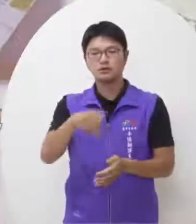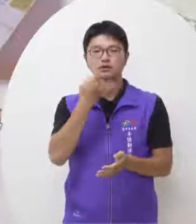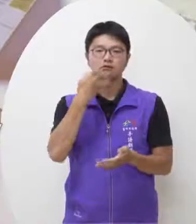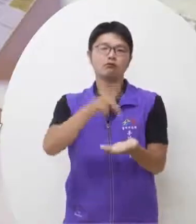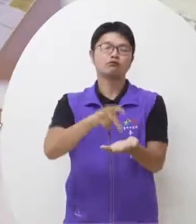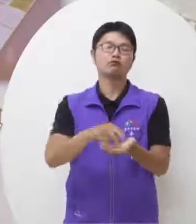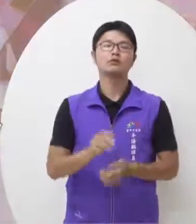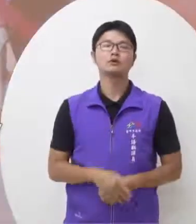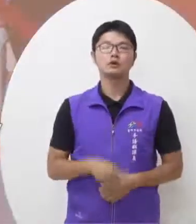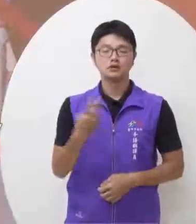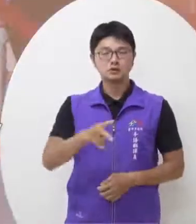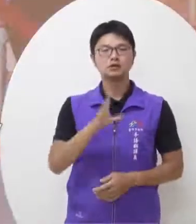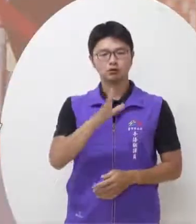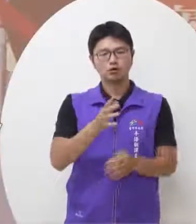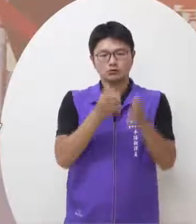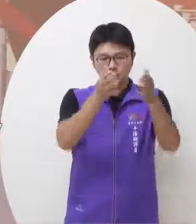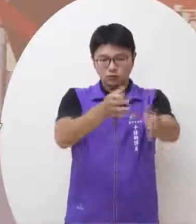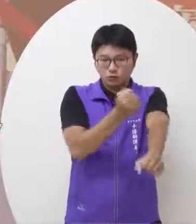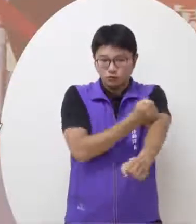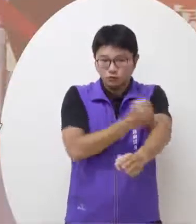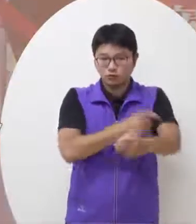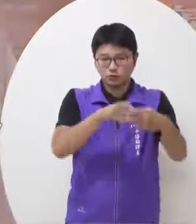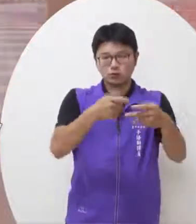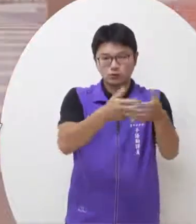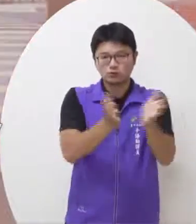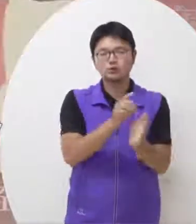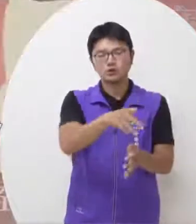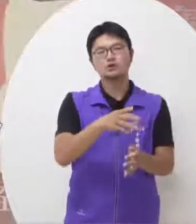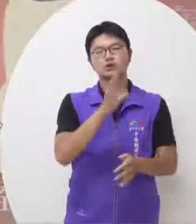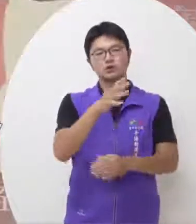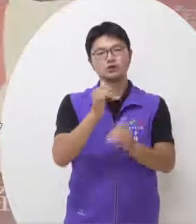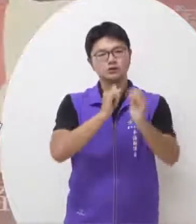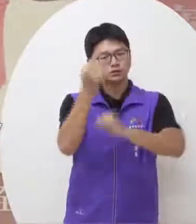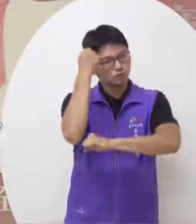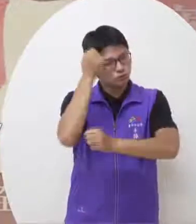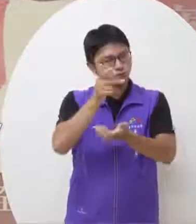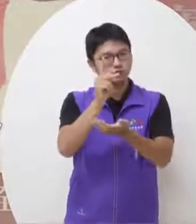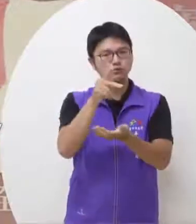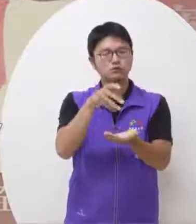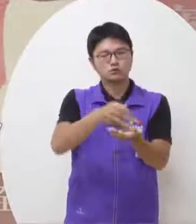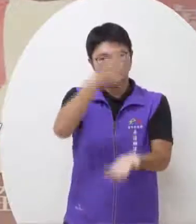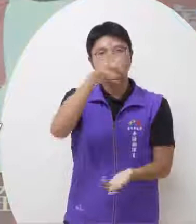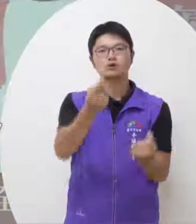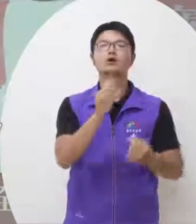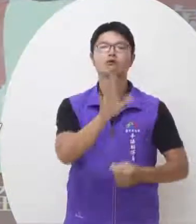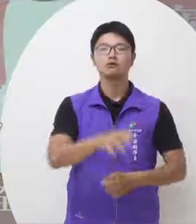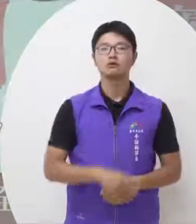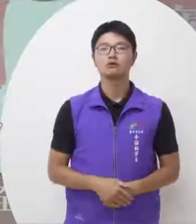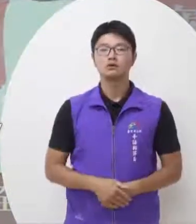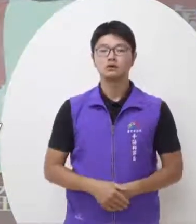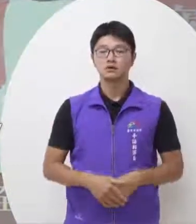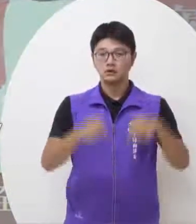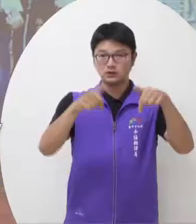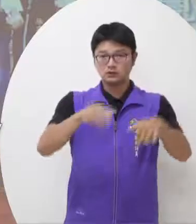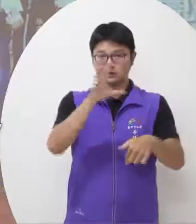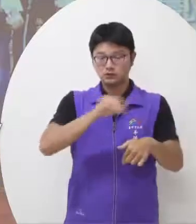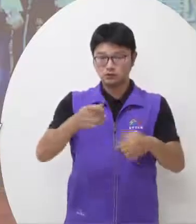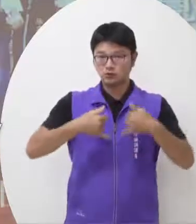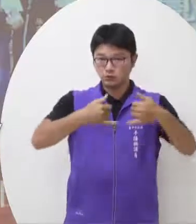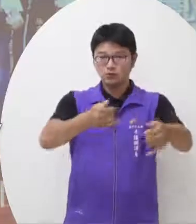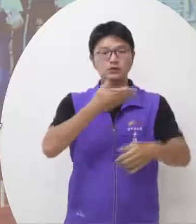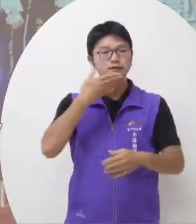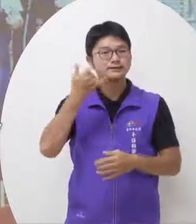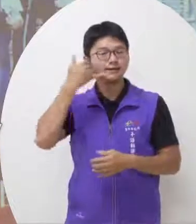们的青年跟劳工那另外这个是惠中路的拓宽那它疏就是打通西屯路横越青海路的一个瓶